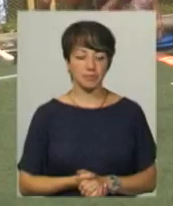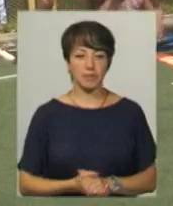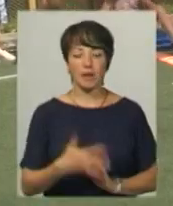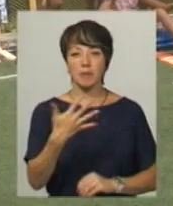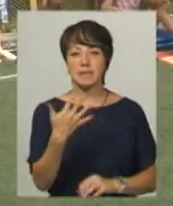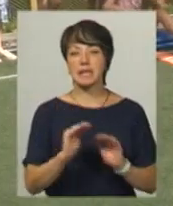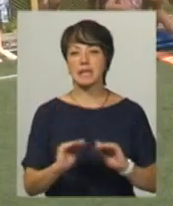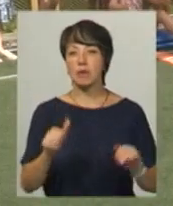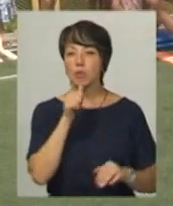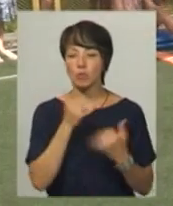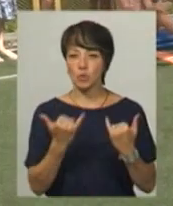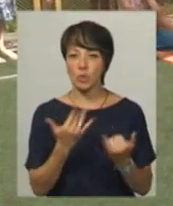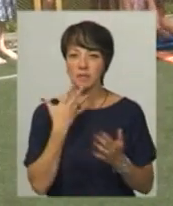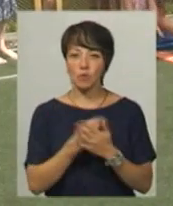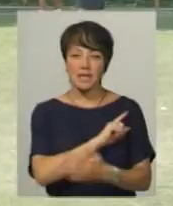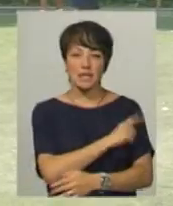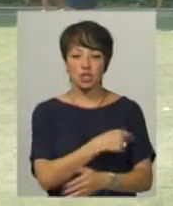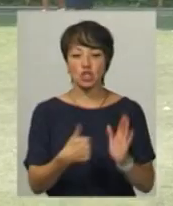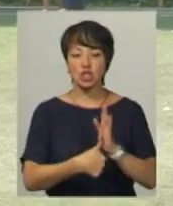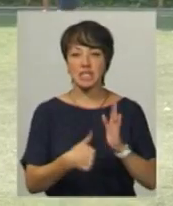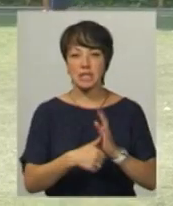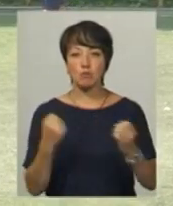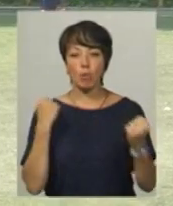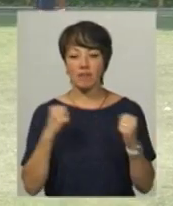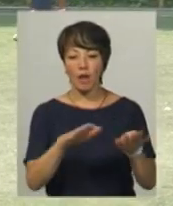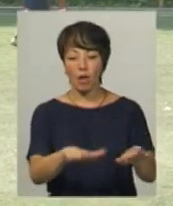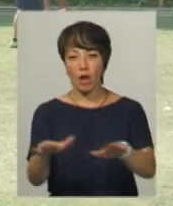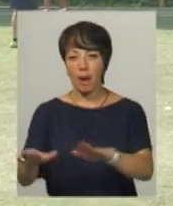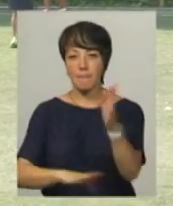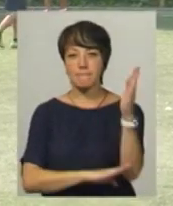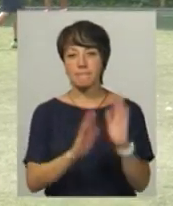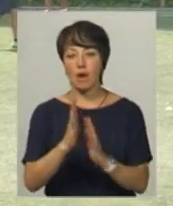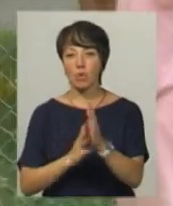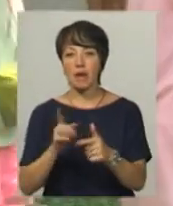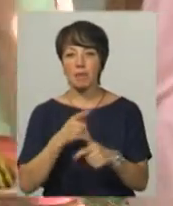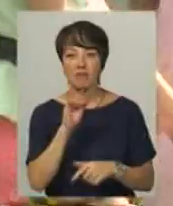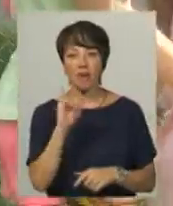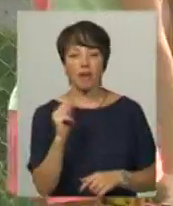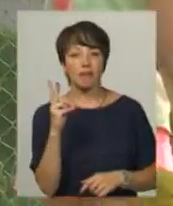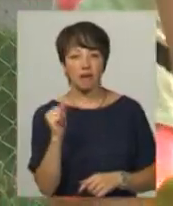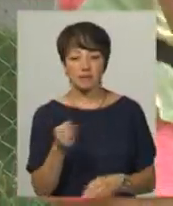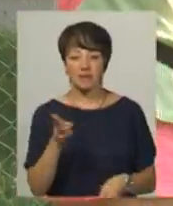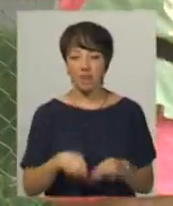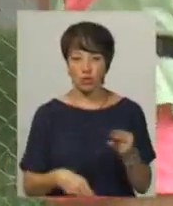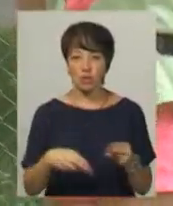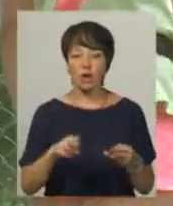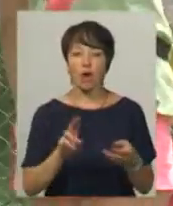50 дітей пробують сьогодні свої сили на 6 спортивних локаціях у парку імені Івана Франка. Тут завершується цикл дворових